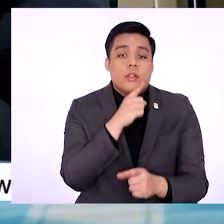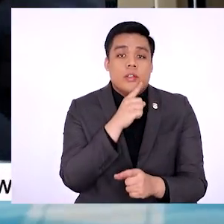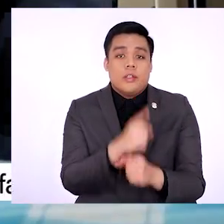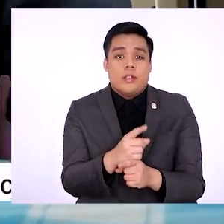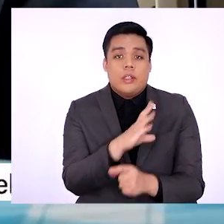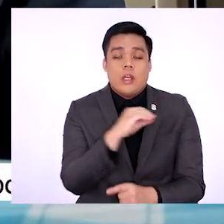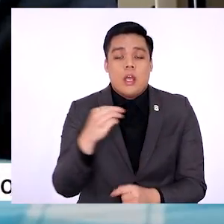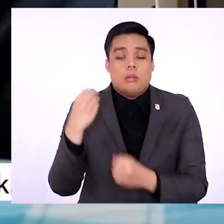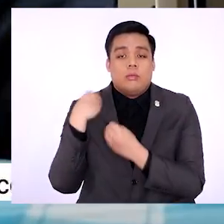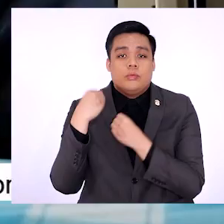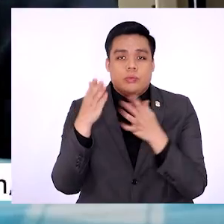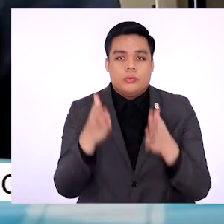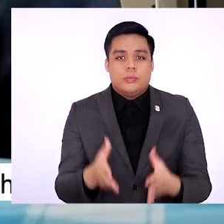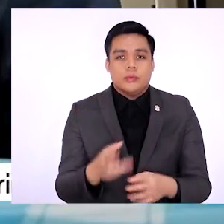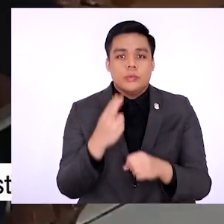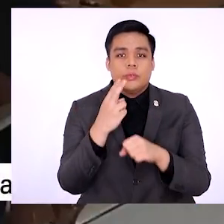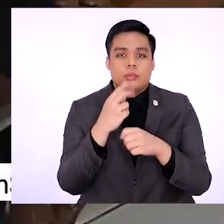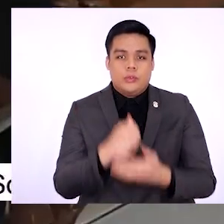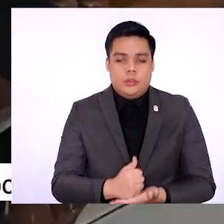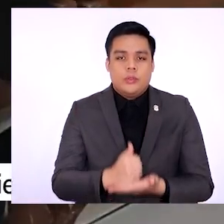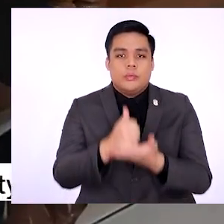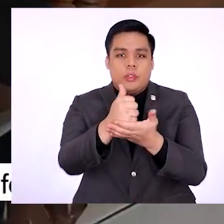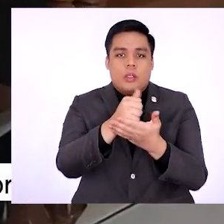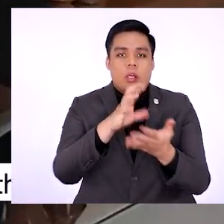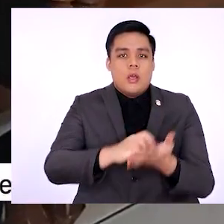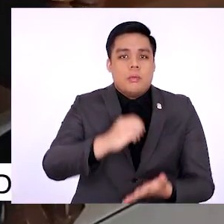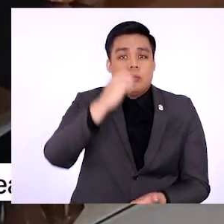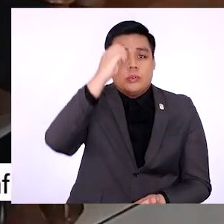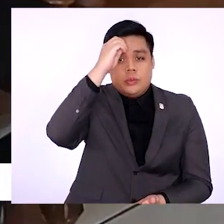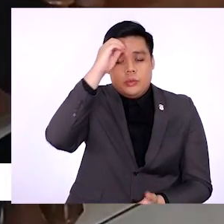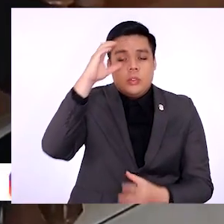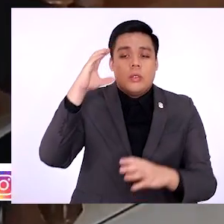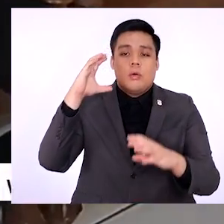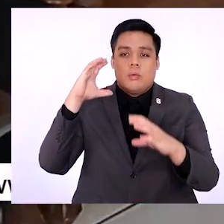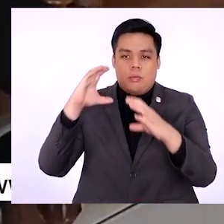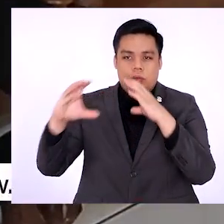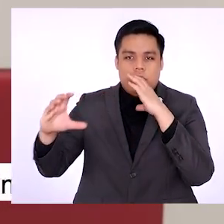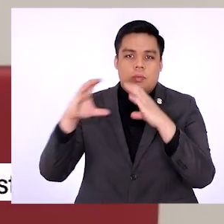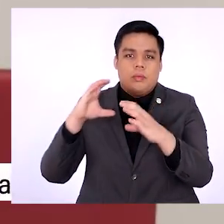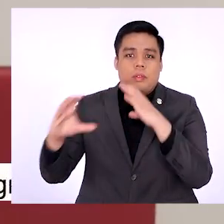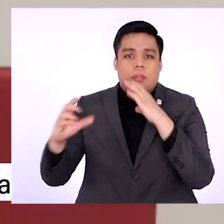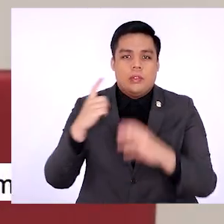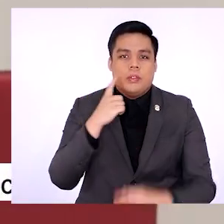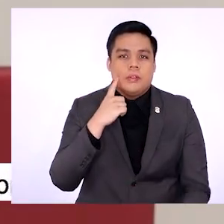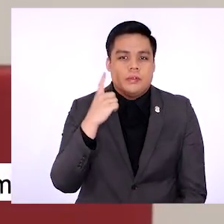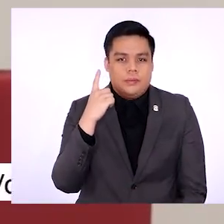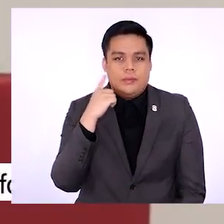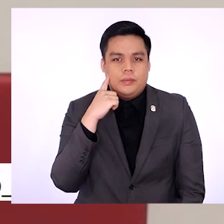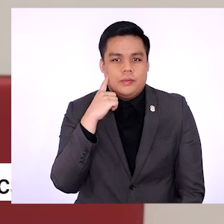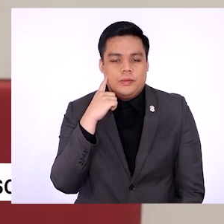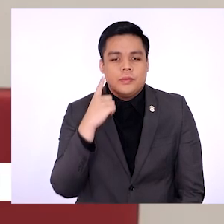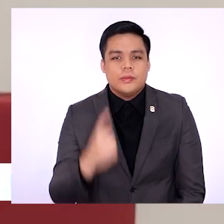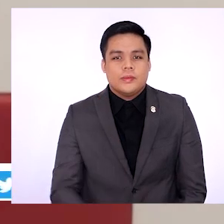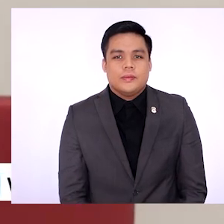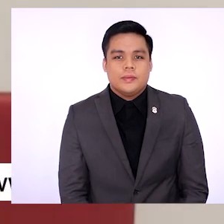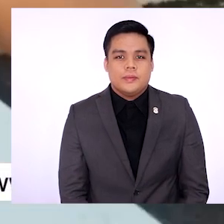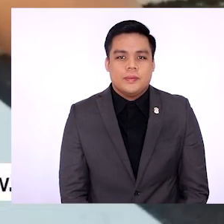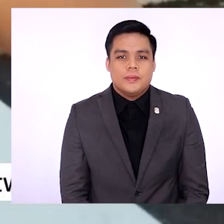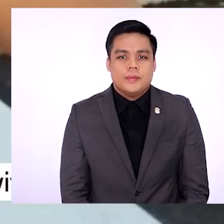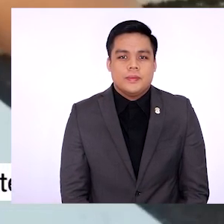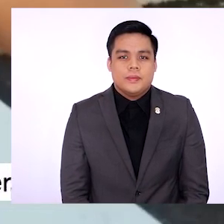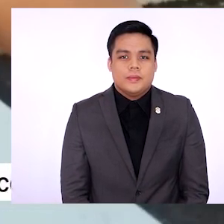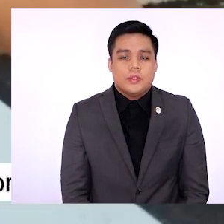tungkulin, nakatutulong ito upang matuto sila sa pakikipagkomunikasyon sa mga deaf at mga kakilalang